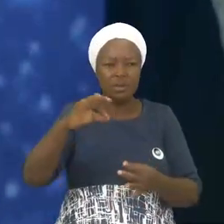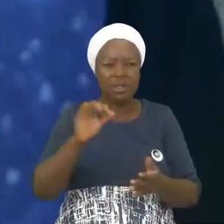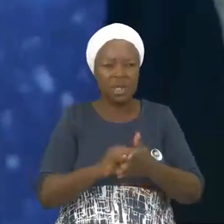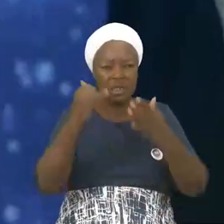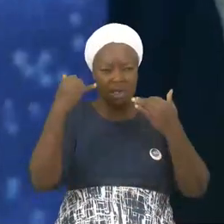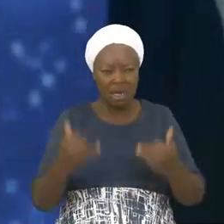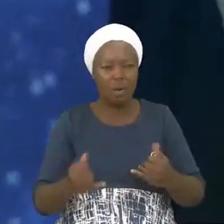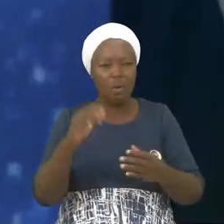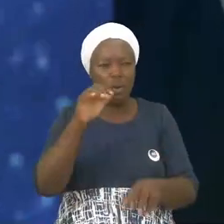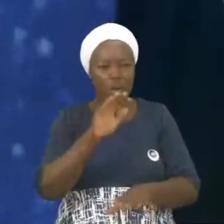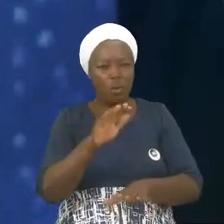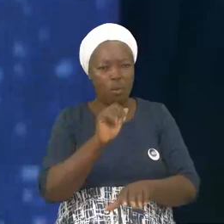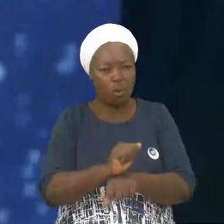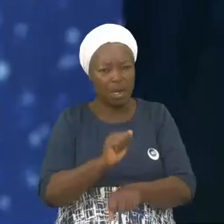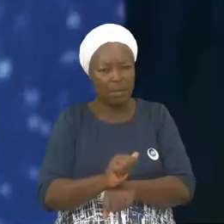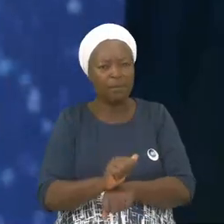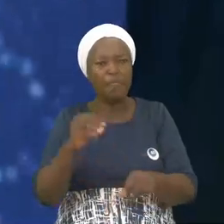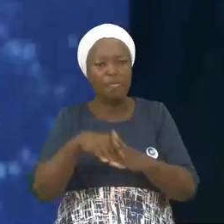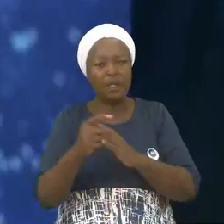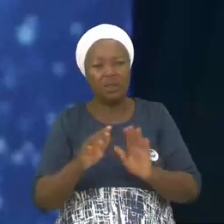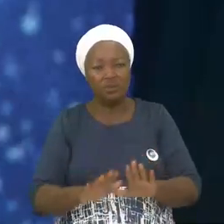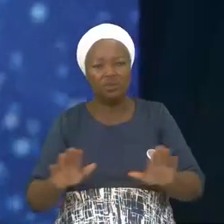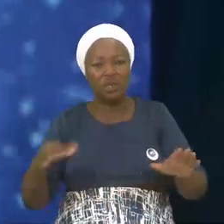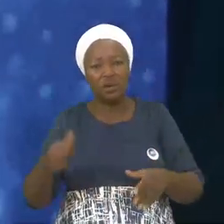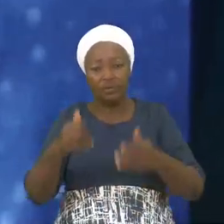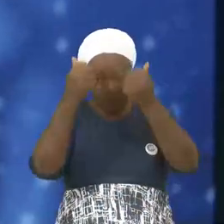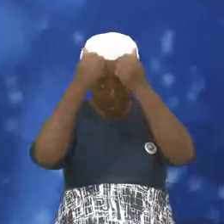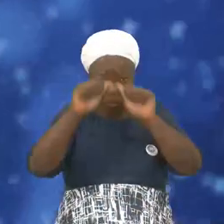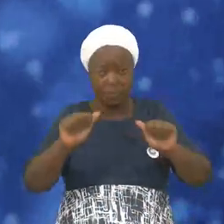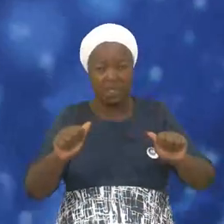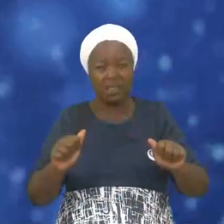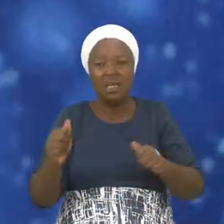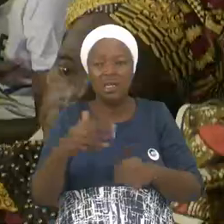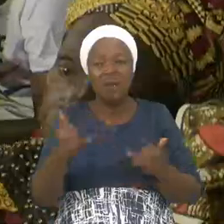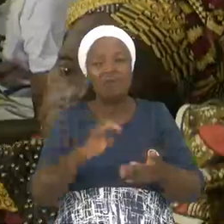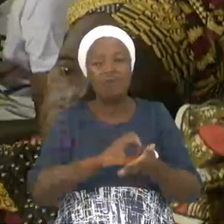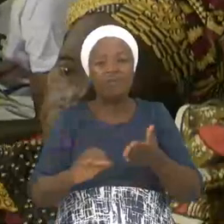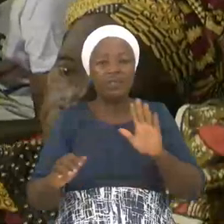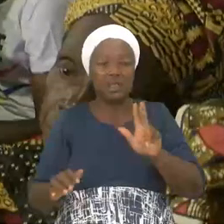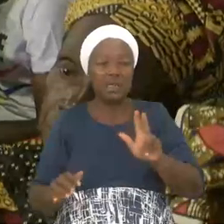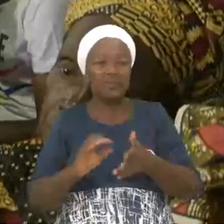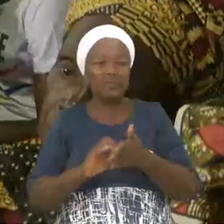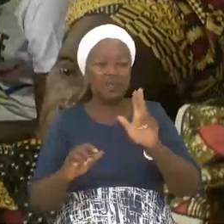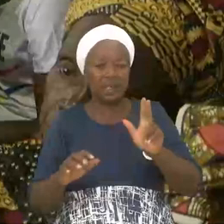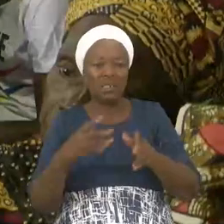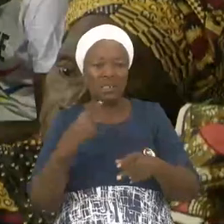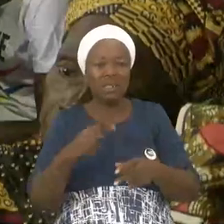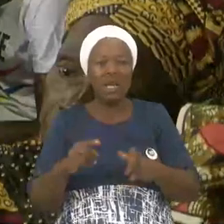de la puissance de l'air, de l'esprit qui agit maintenant dans les fils de la rébellion.